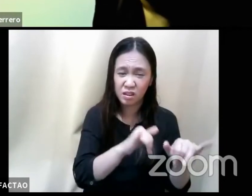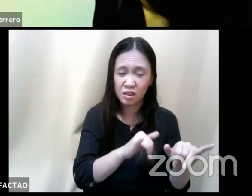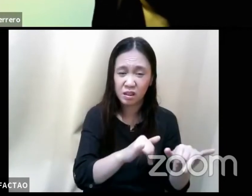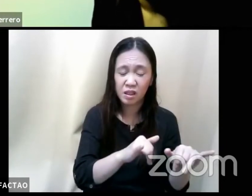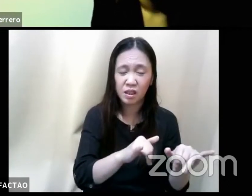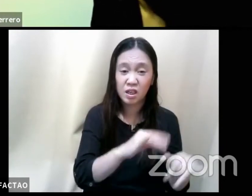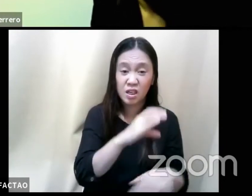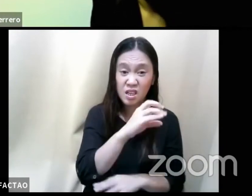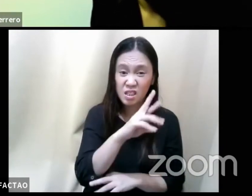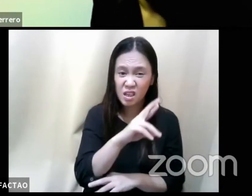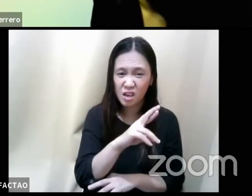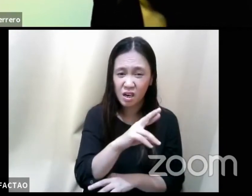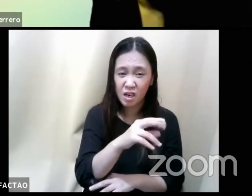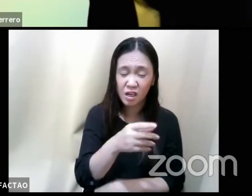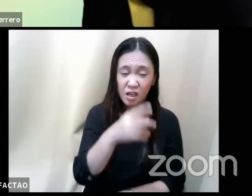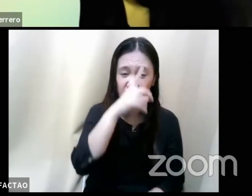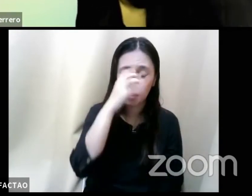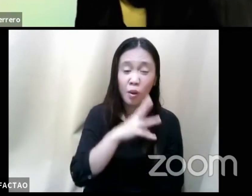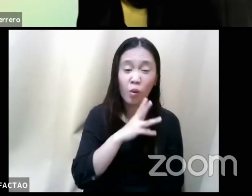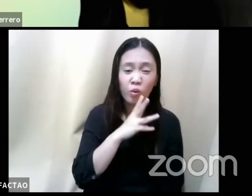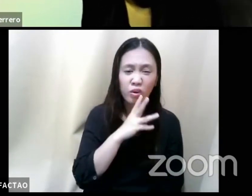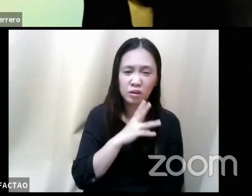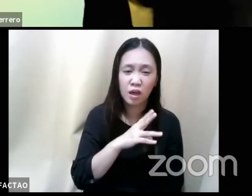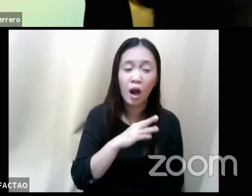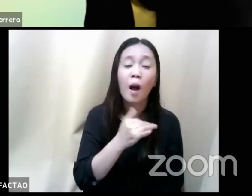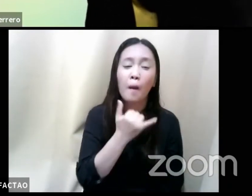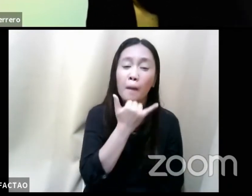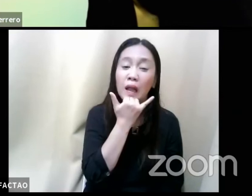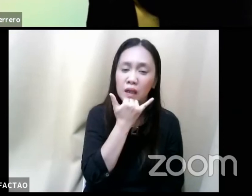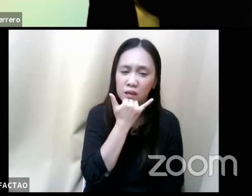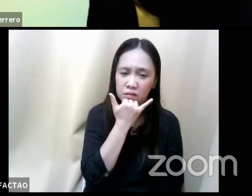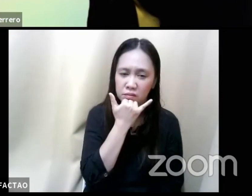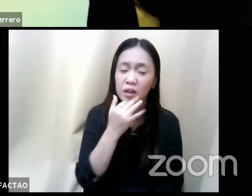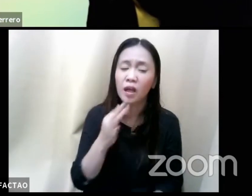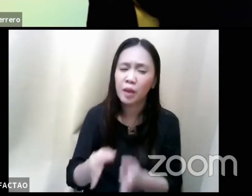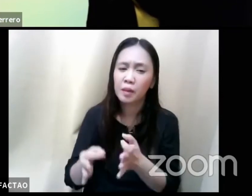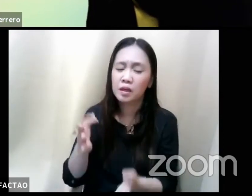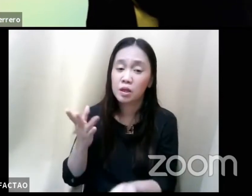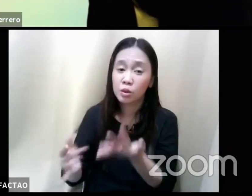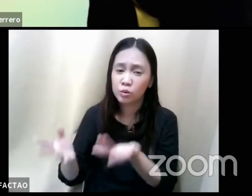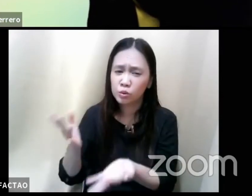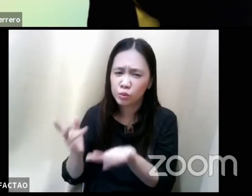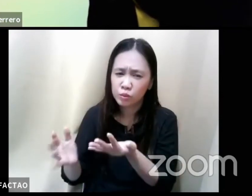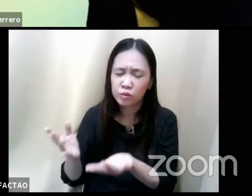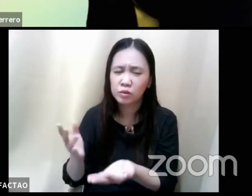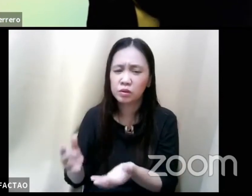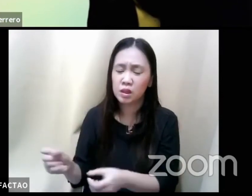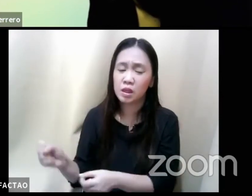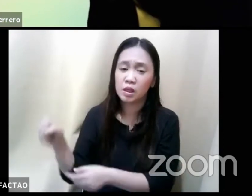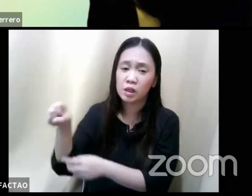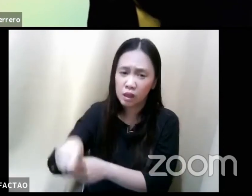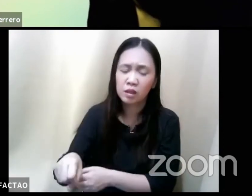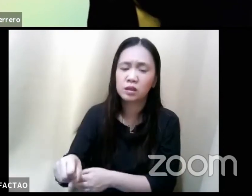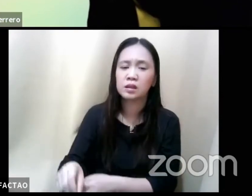Pero mali po yun. Basta importante kung may sunog sa bahay, kung kayang apulahin, kayang patayin, go. Pero kung hindi na